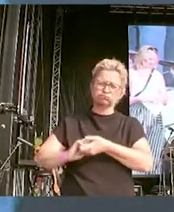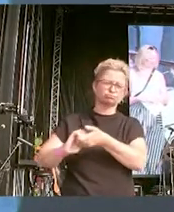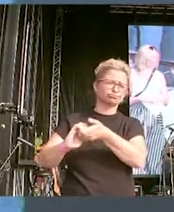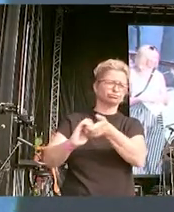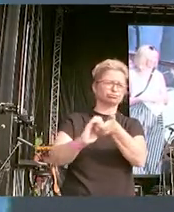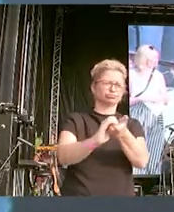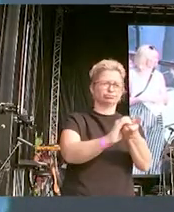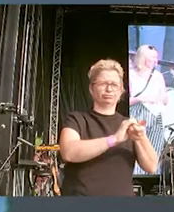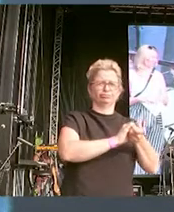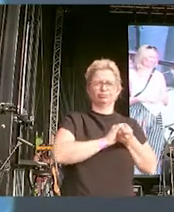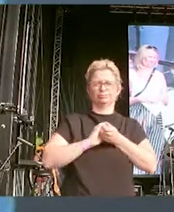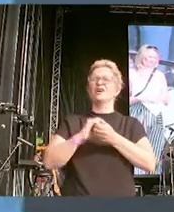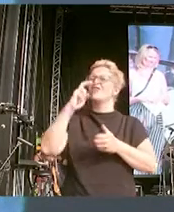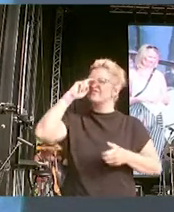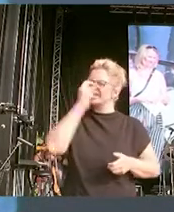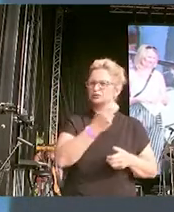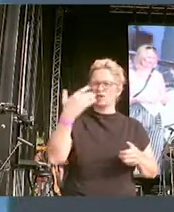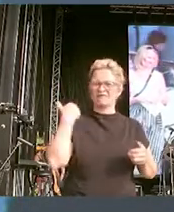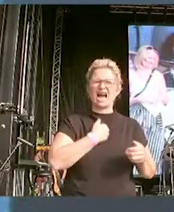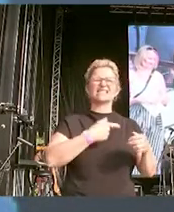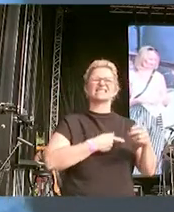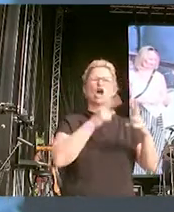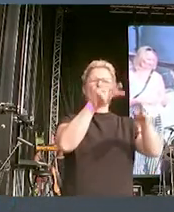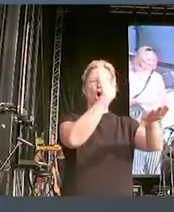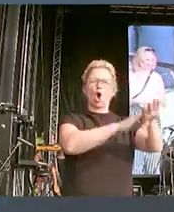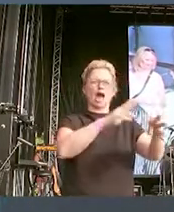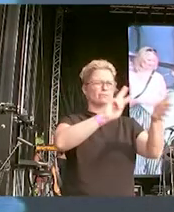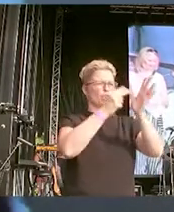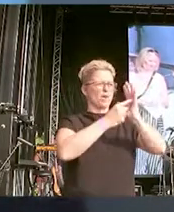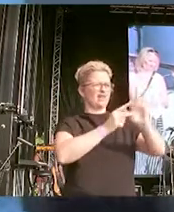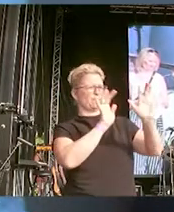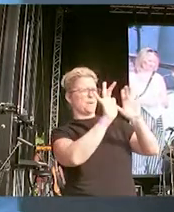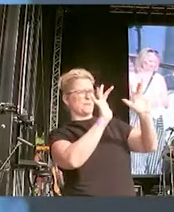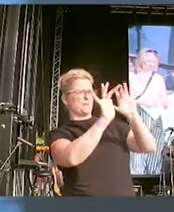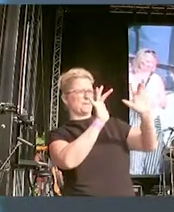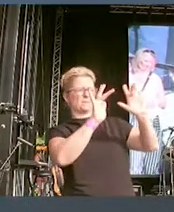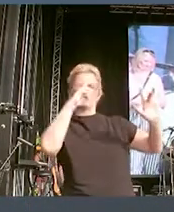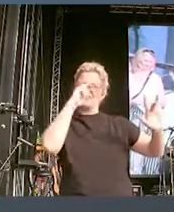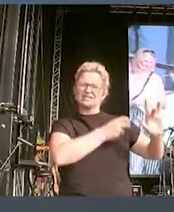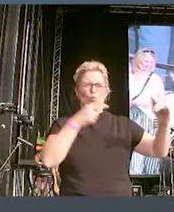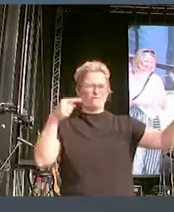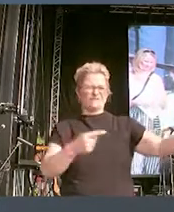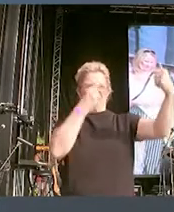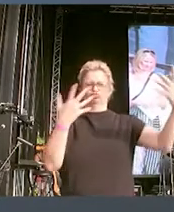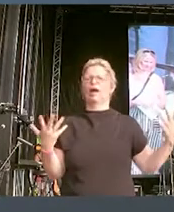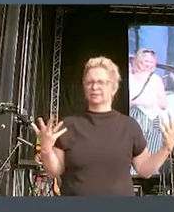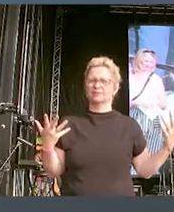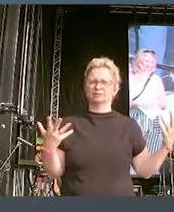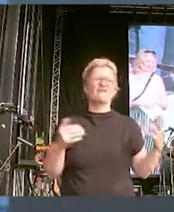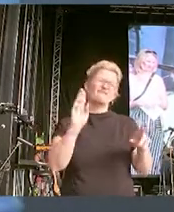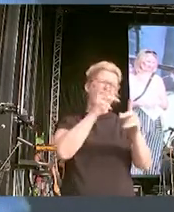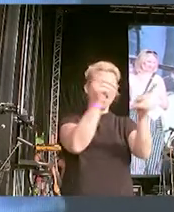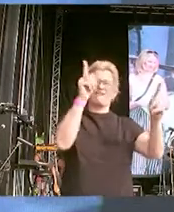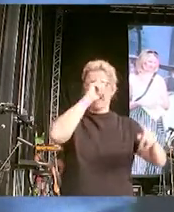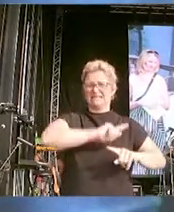den Widerstand gegen die Treuhandpolitik zu organisieren. Für die, die es nicht wissen,